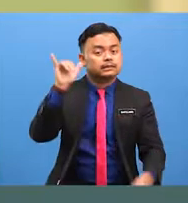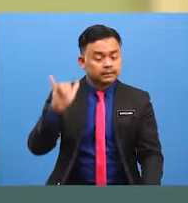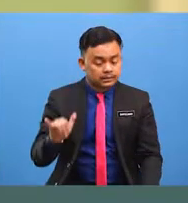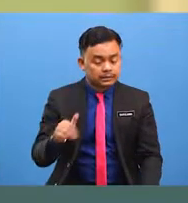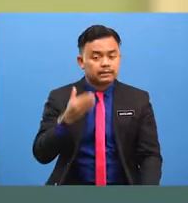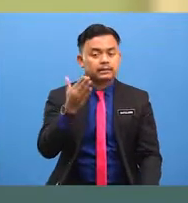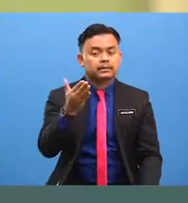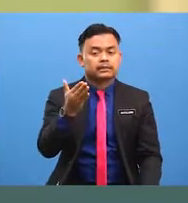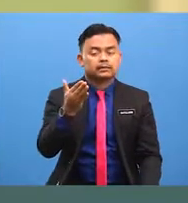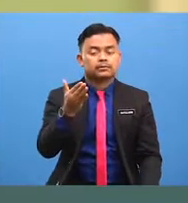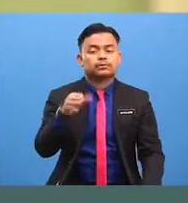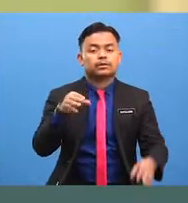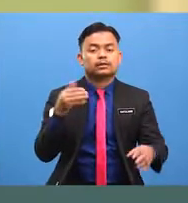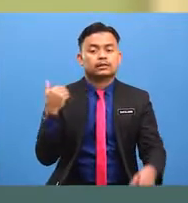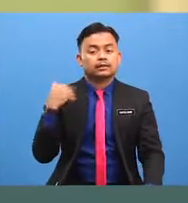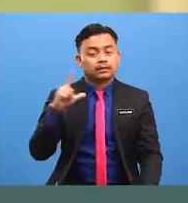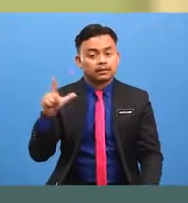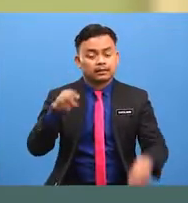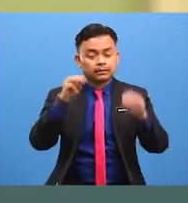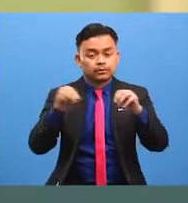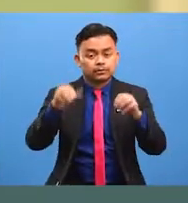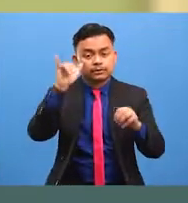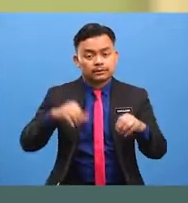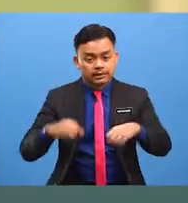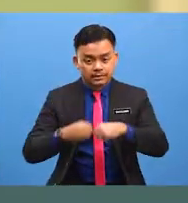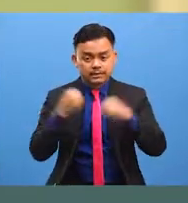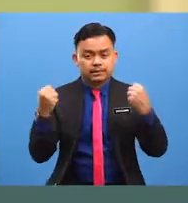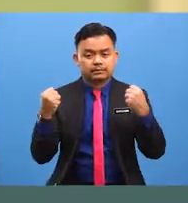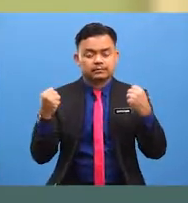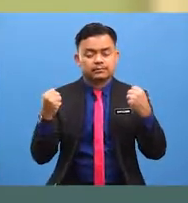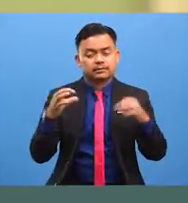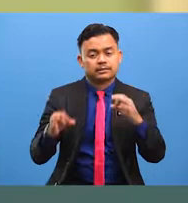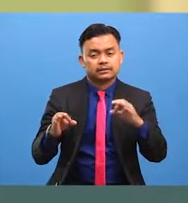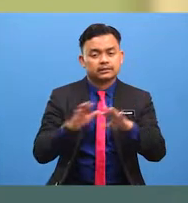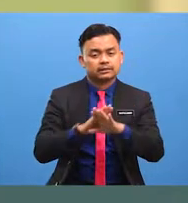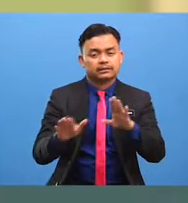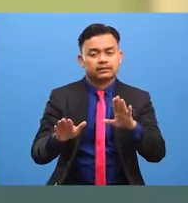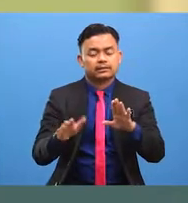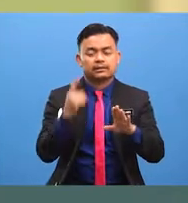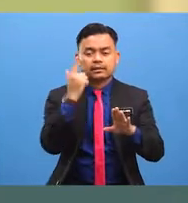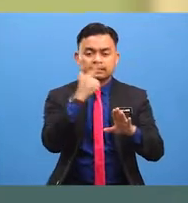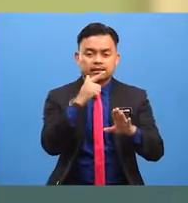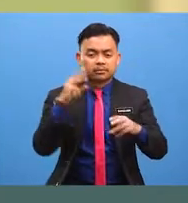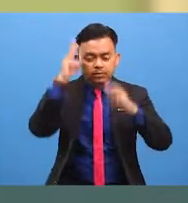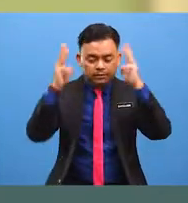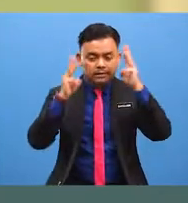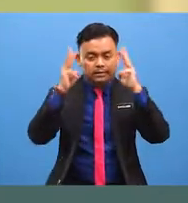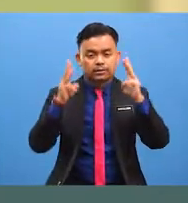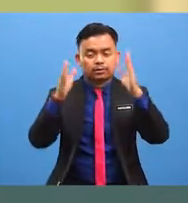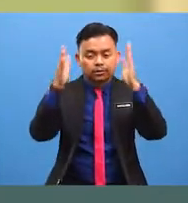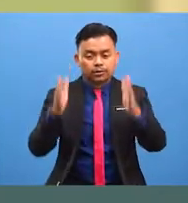dikira sebagai murid yang sihat. Jika tidak, jangan risau. Orang yang